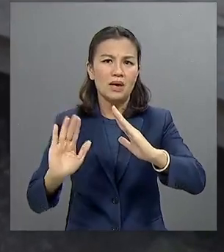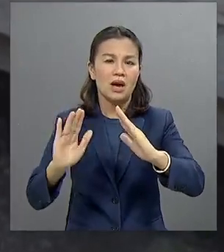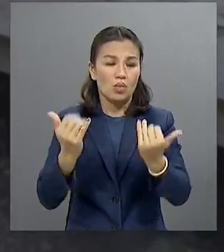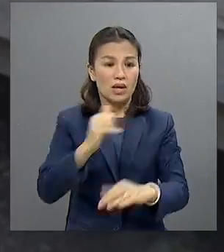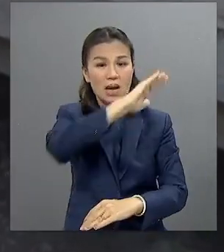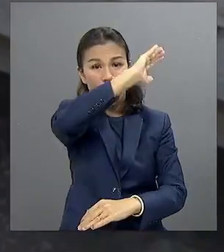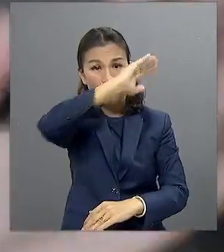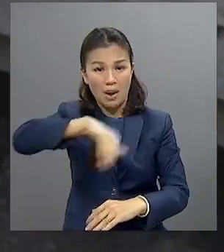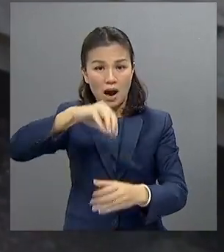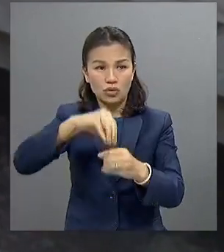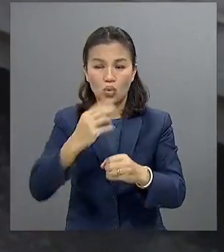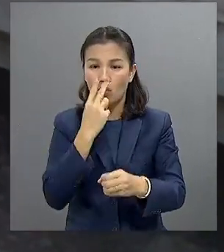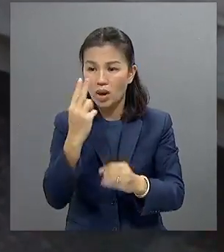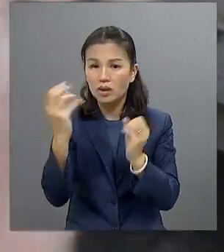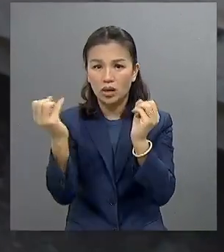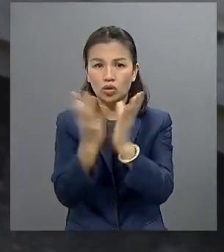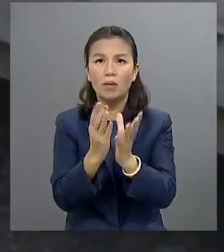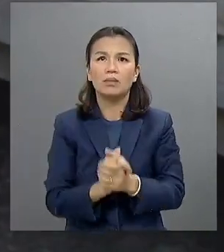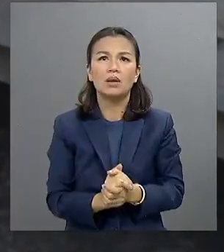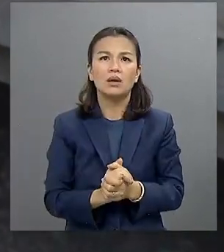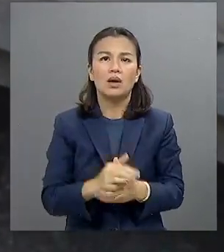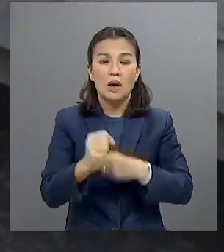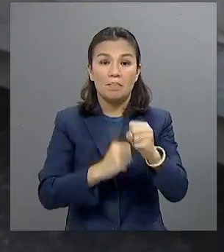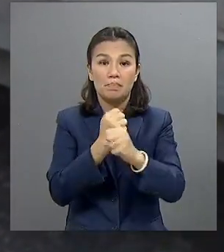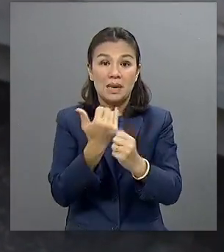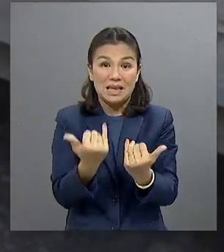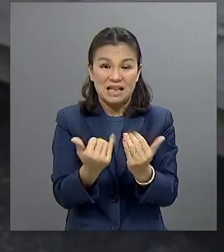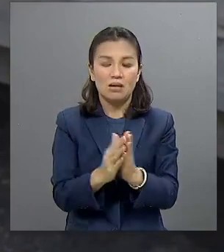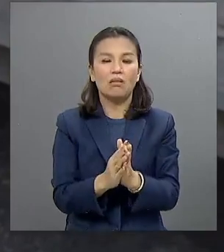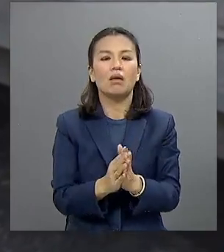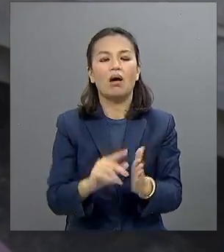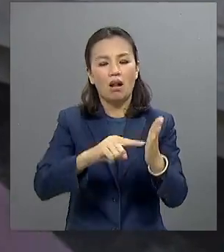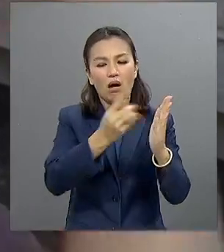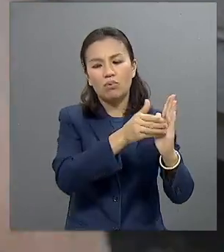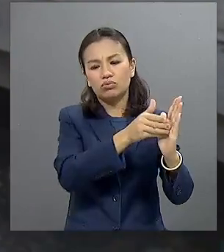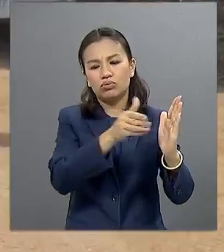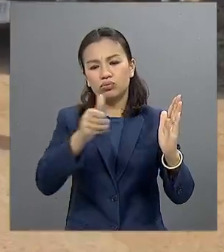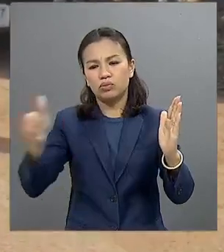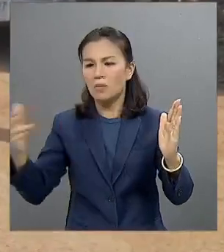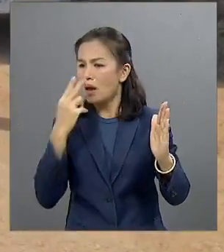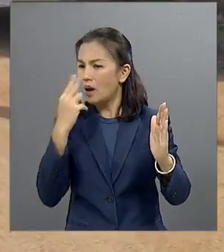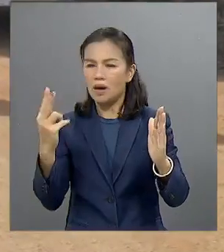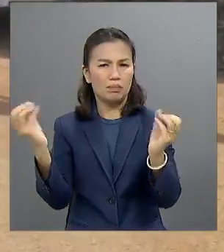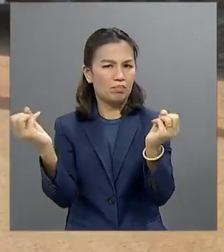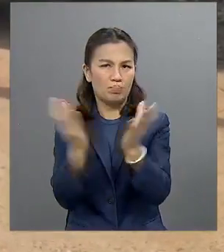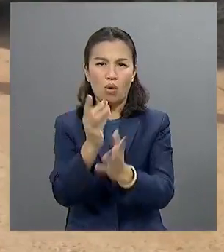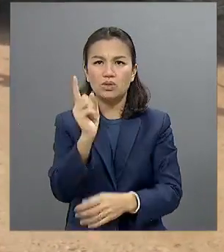ทบเยอะเท่าไหร่แต่ว่าปีนี้เราอยู่ทั้งปีเลยไงตั้งแต่เขาเปิดหีบเลยเราก็เลยโดนแบบเต็มๆ